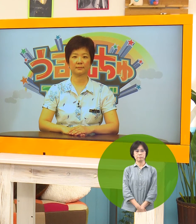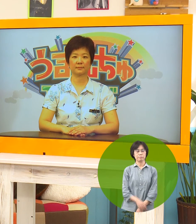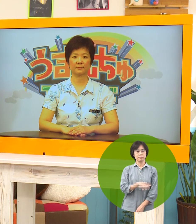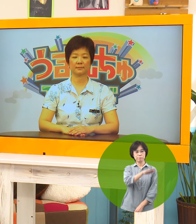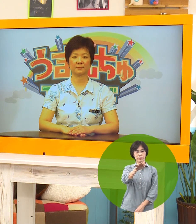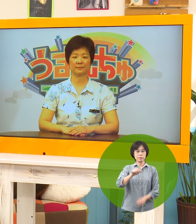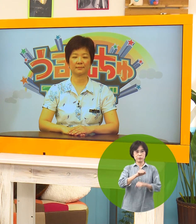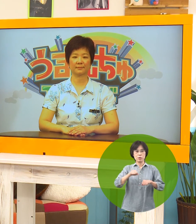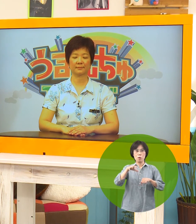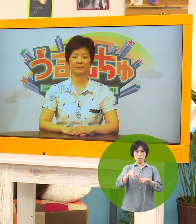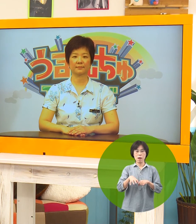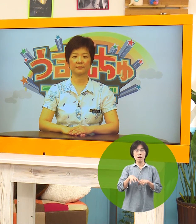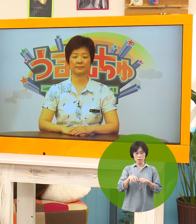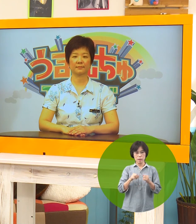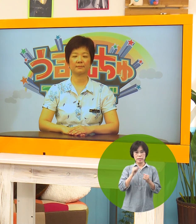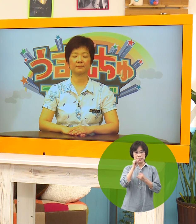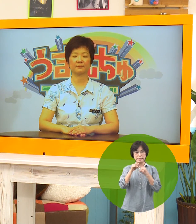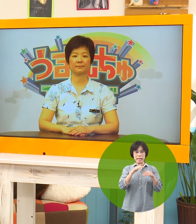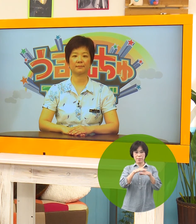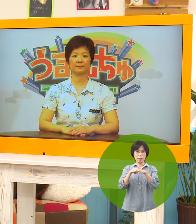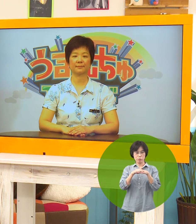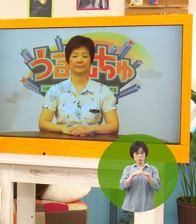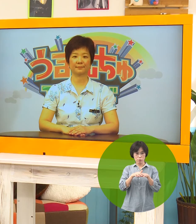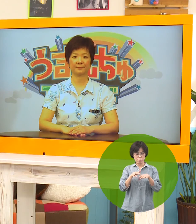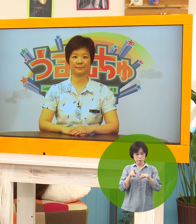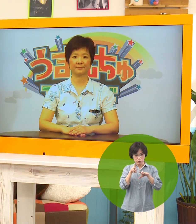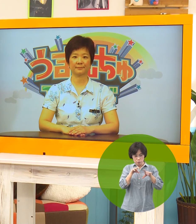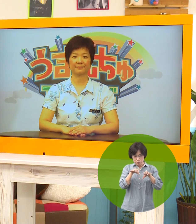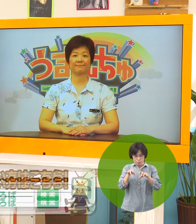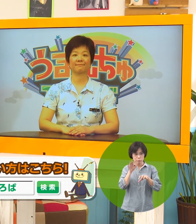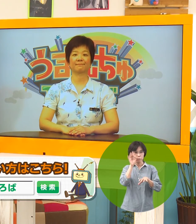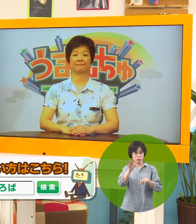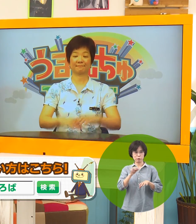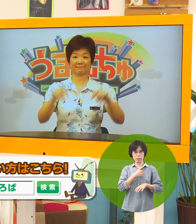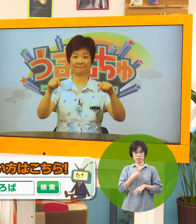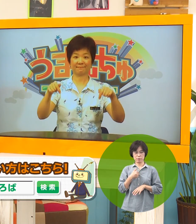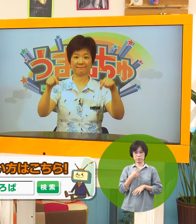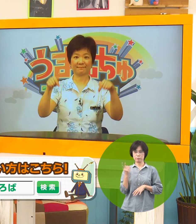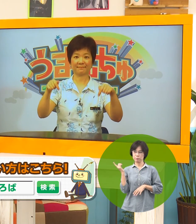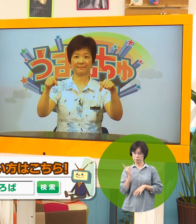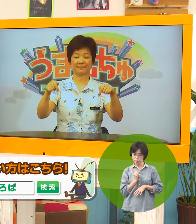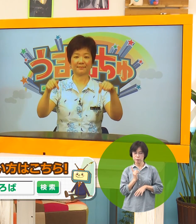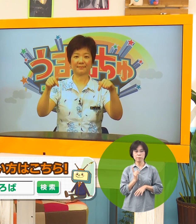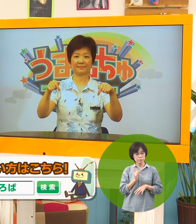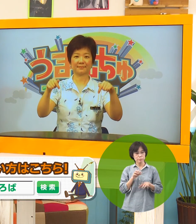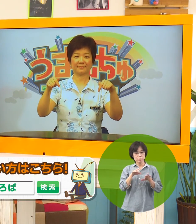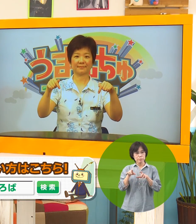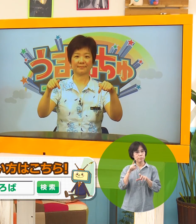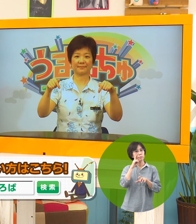うまんちゅ広場はインターネットでもご覧いただけます。こちらへぜひアクセスしてくださいね。